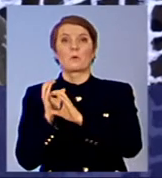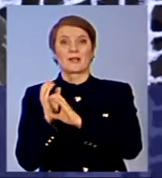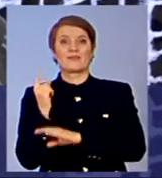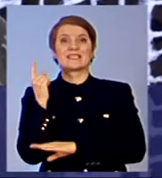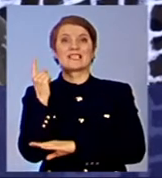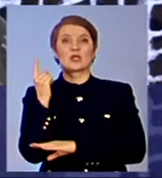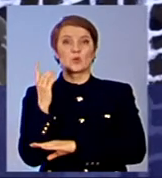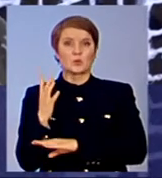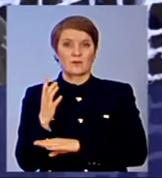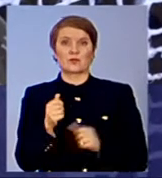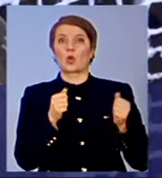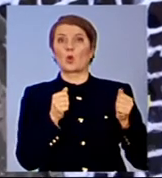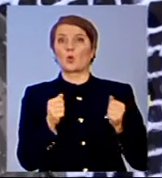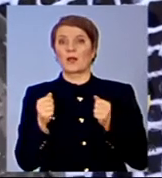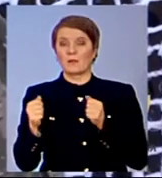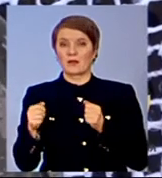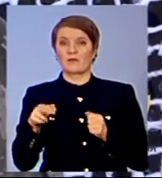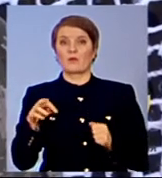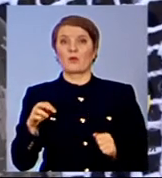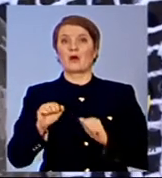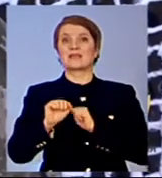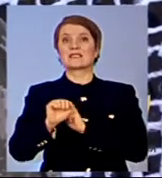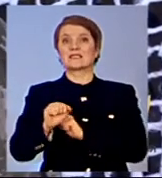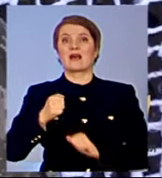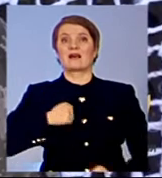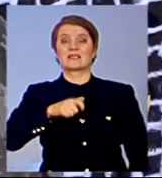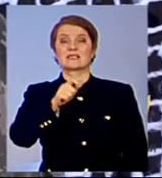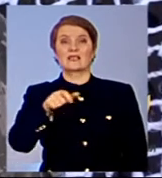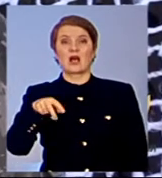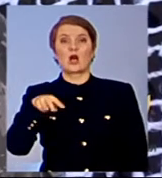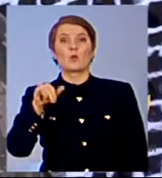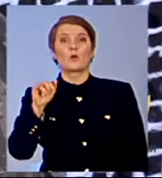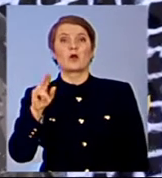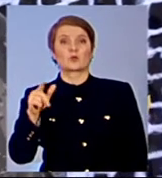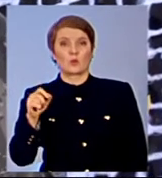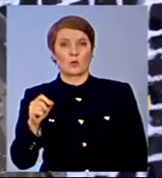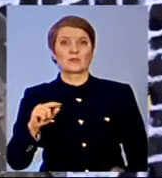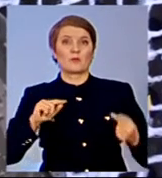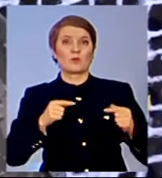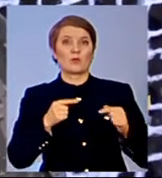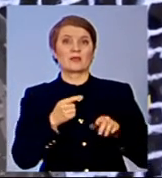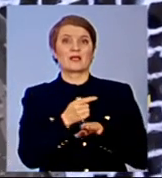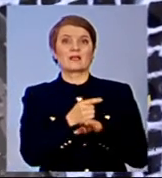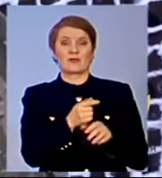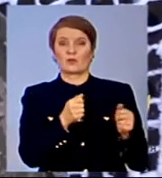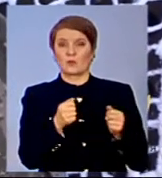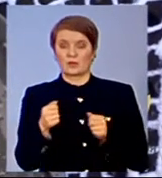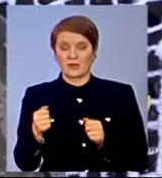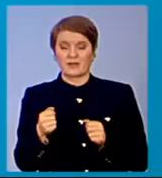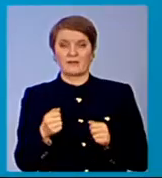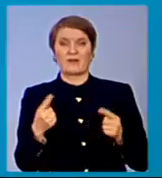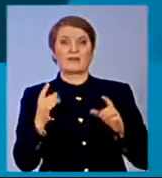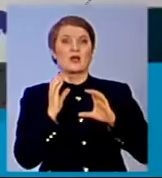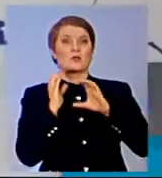і кулеметів по захисниках Луганського. А з автоматичних станкових гранатометів, великокаліберних кулеметів та стрілецької зброї